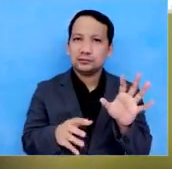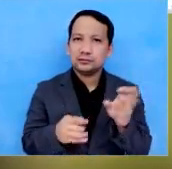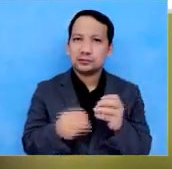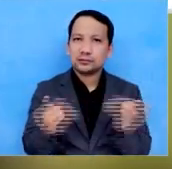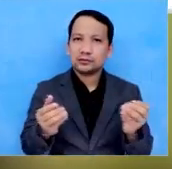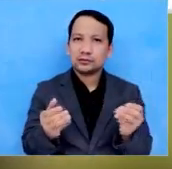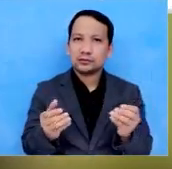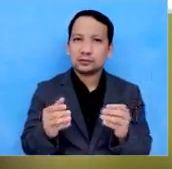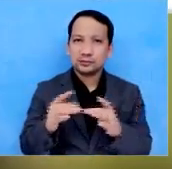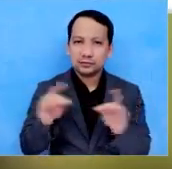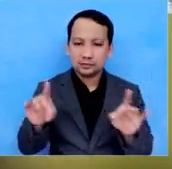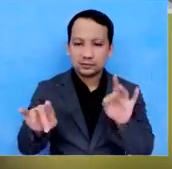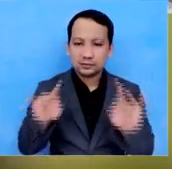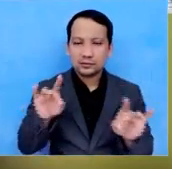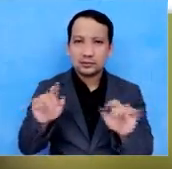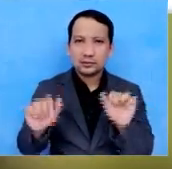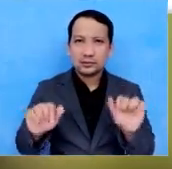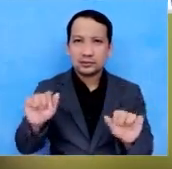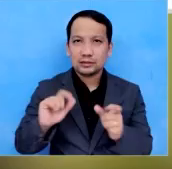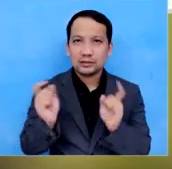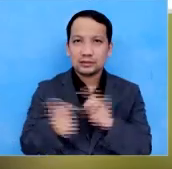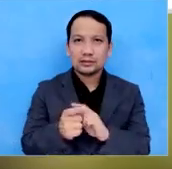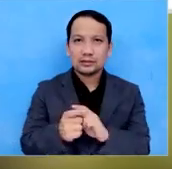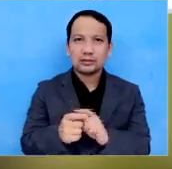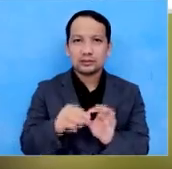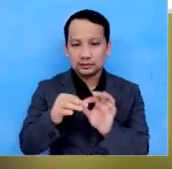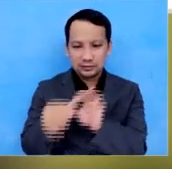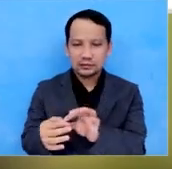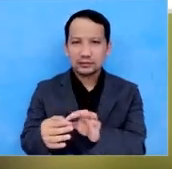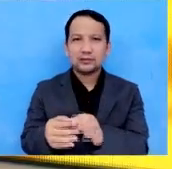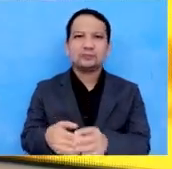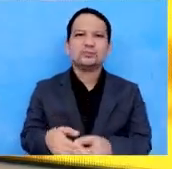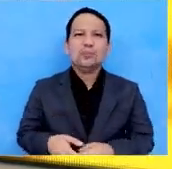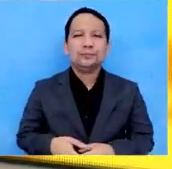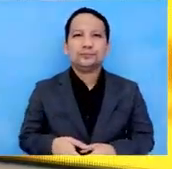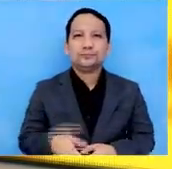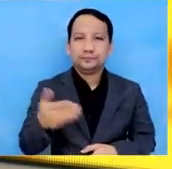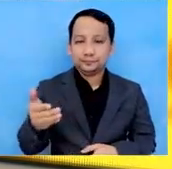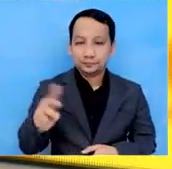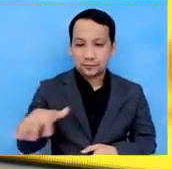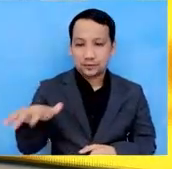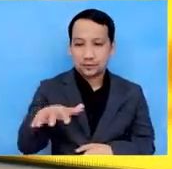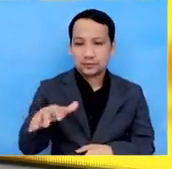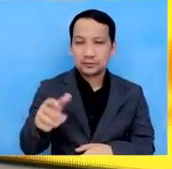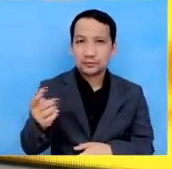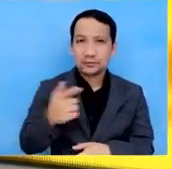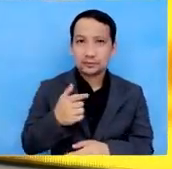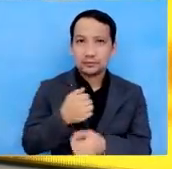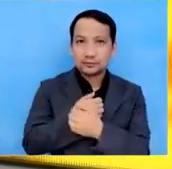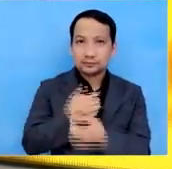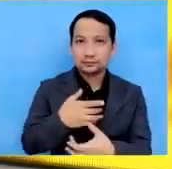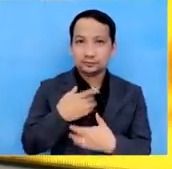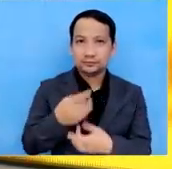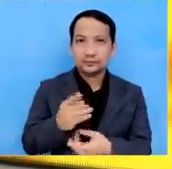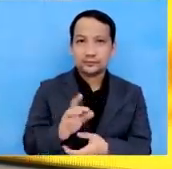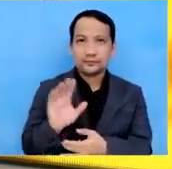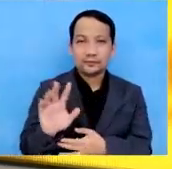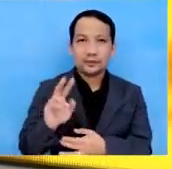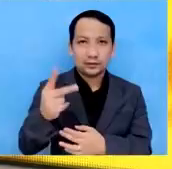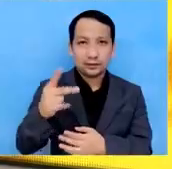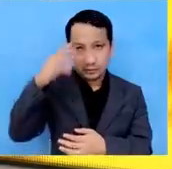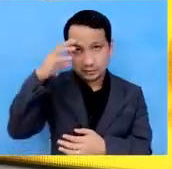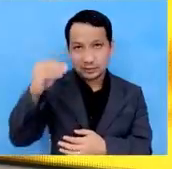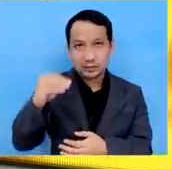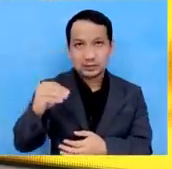yung line, pinapaltan po nila. So, ad-lib po talaga. Okay, pero bukod dito, syempre ikaw din ang love interest ng dalawang lalaki na